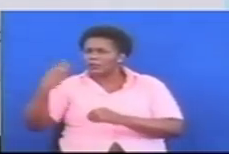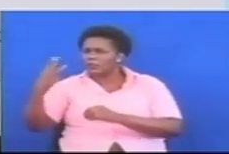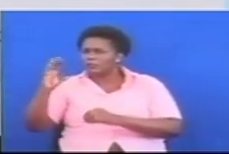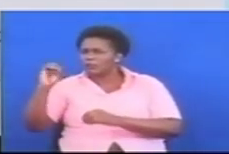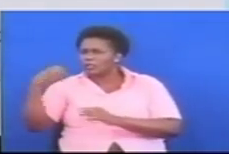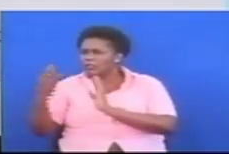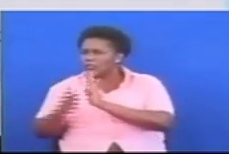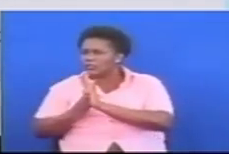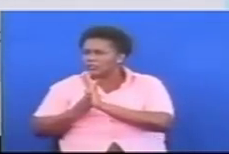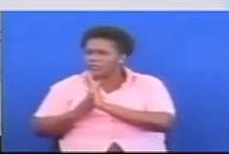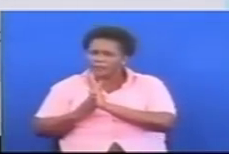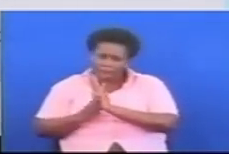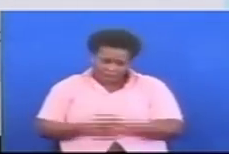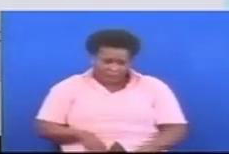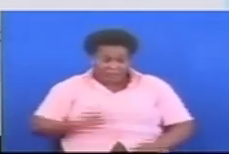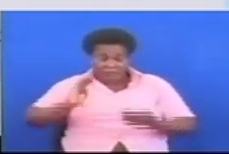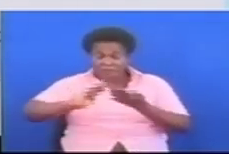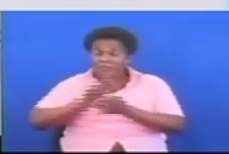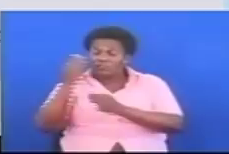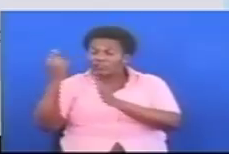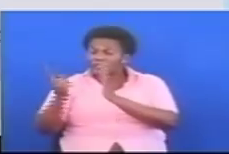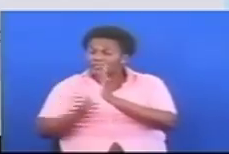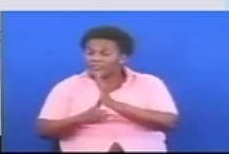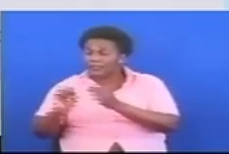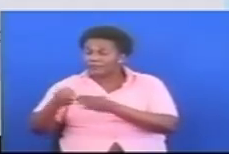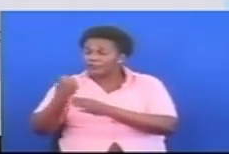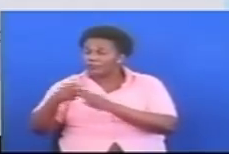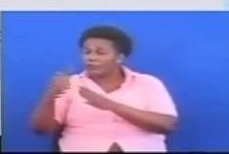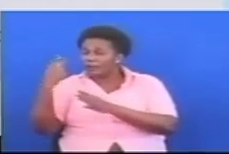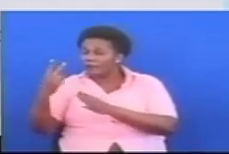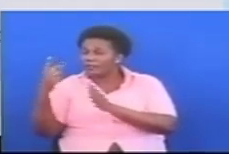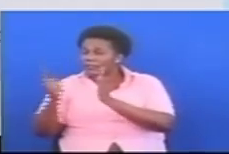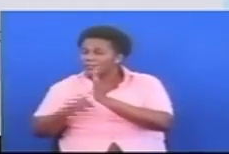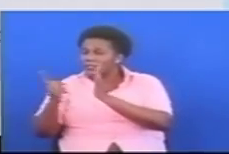23,726,309 ambapo shilingi bilioni